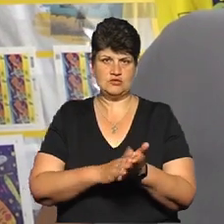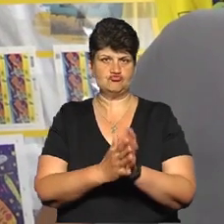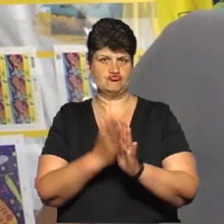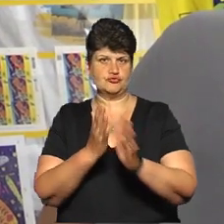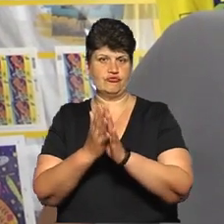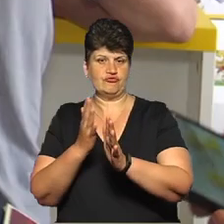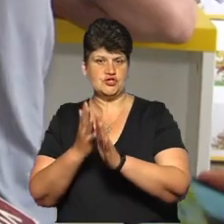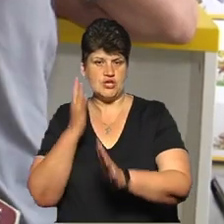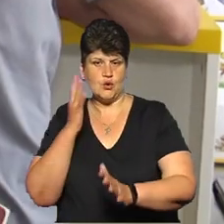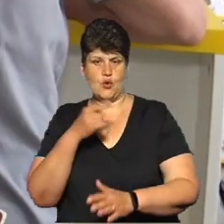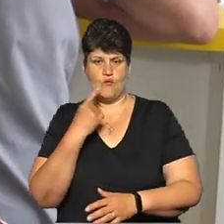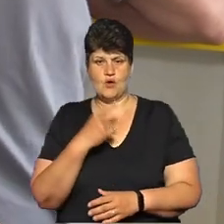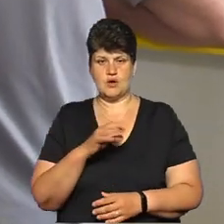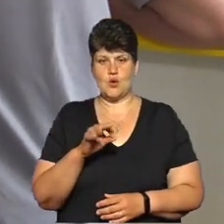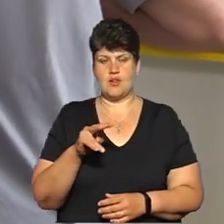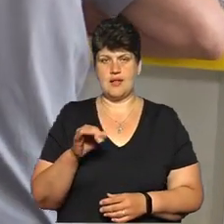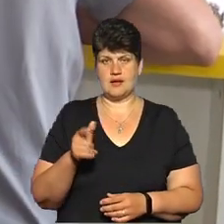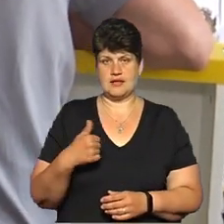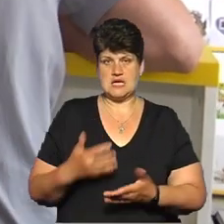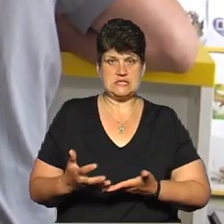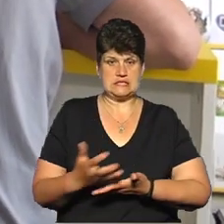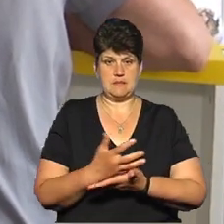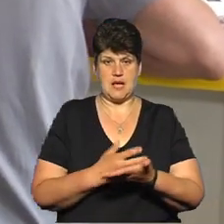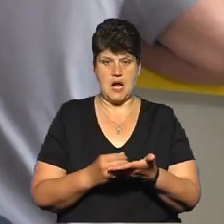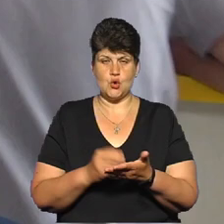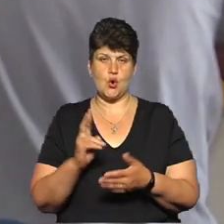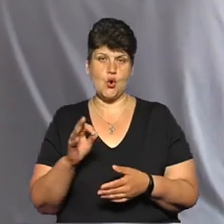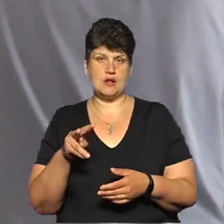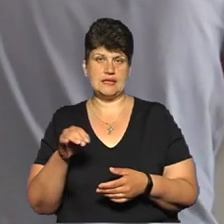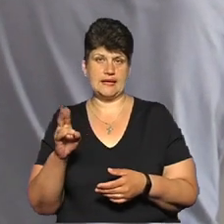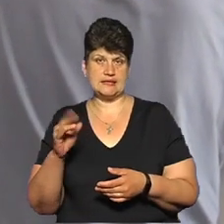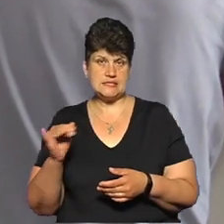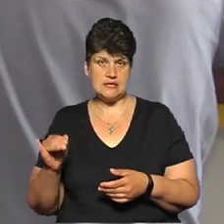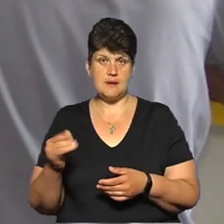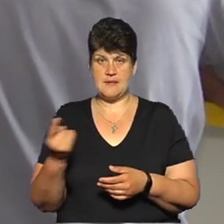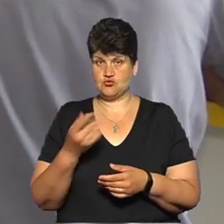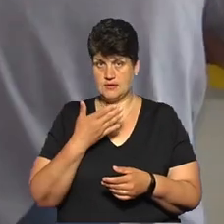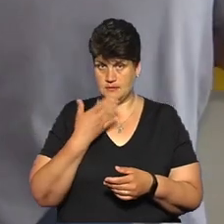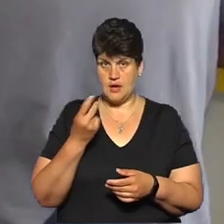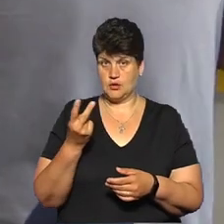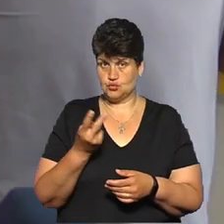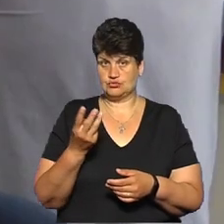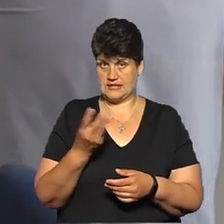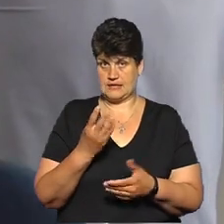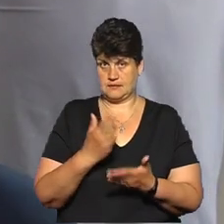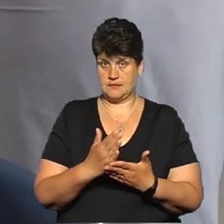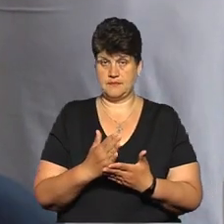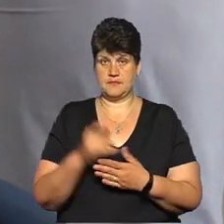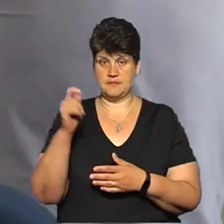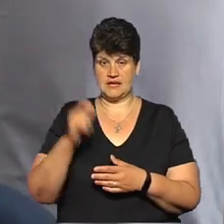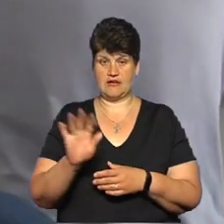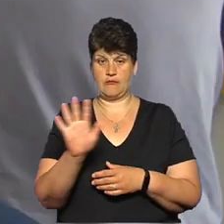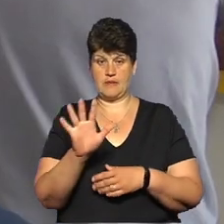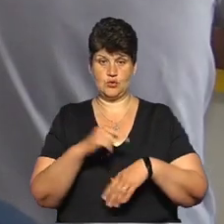тернополянин Олег. Я збираю колекцію. Першої немає, а другої, третю маю. Приїхав в 5 ранку,